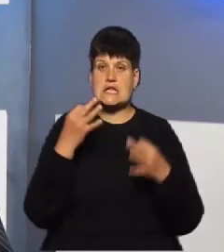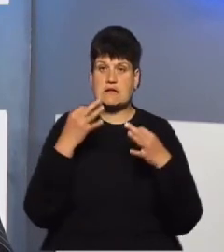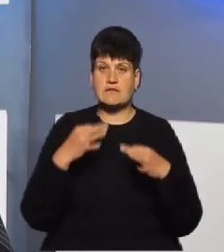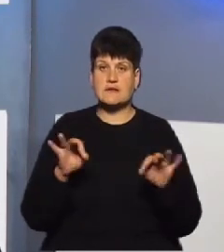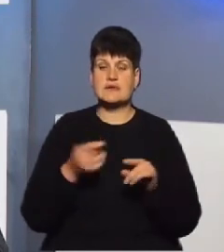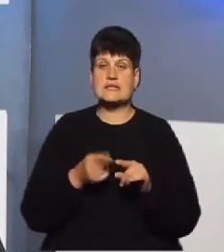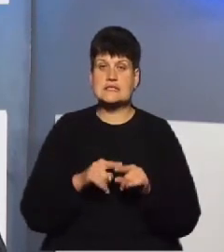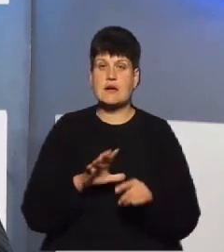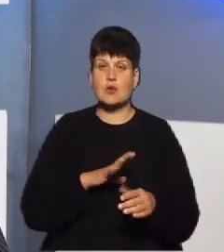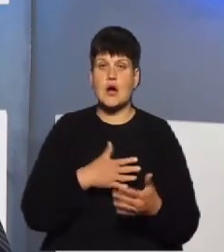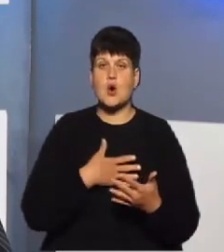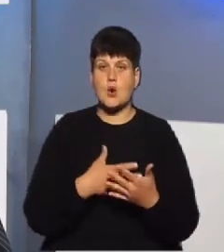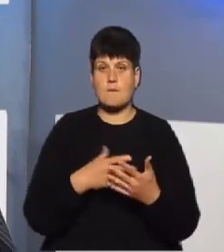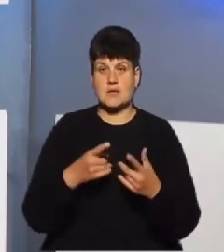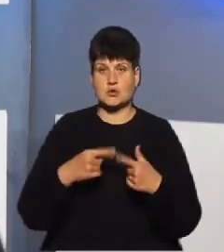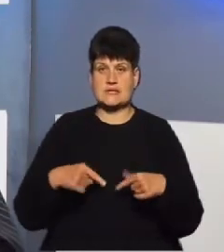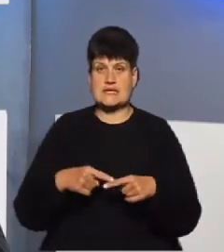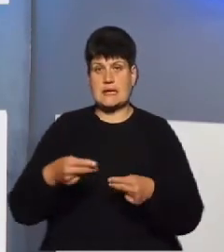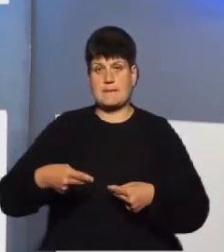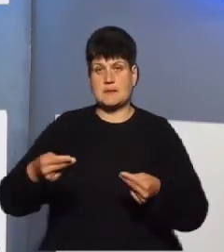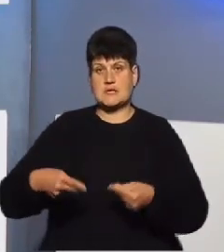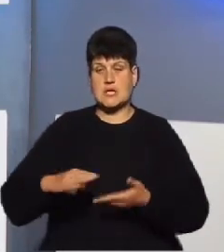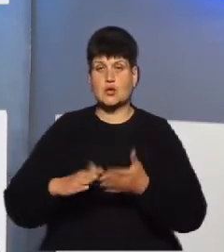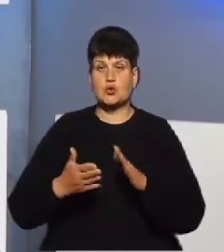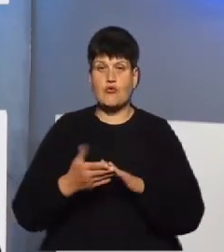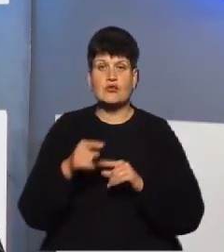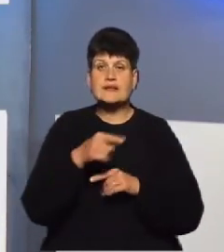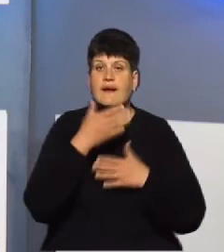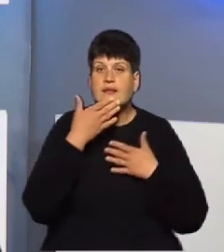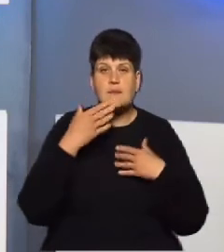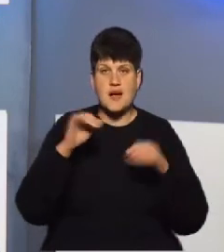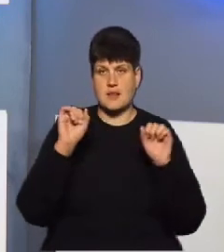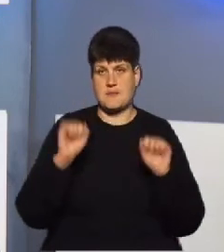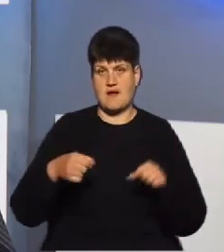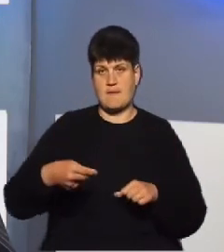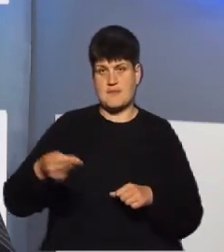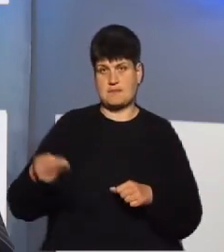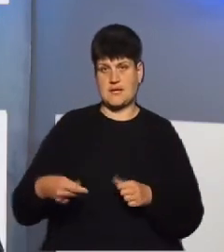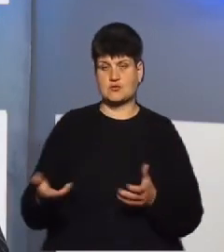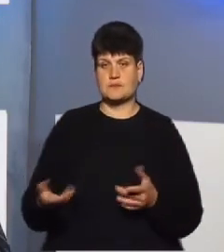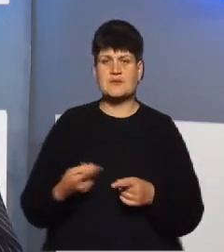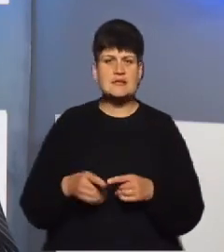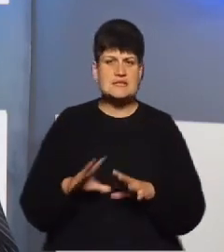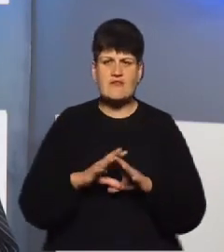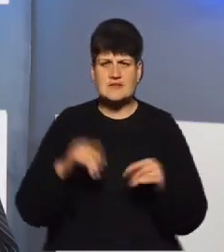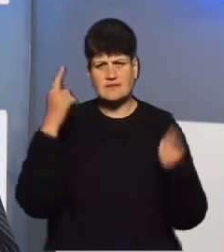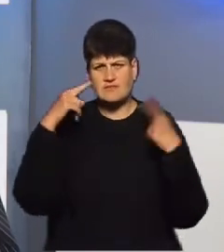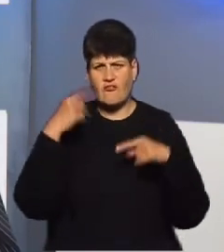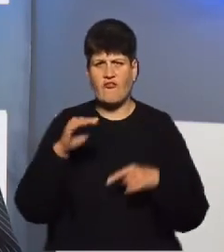організація, яка підписувала договір. Вона не мала права підписувати. Це все фейк. Але